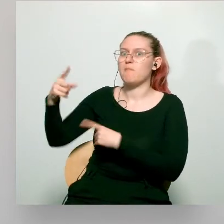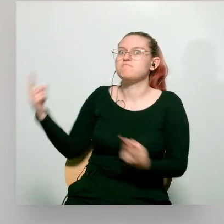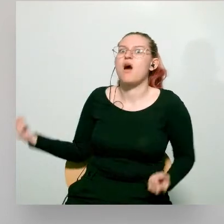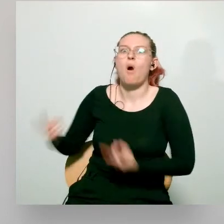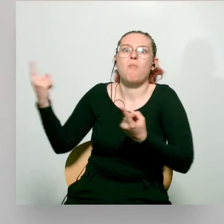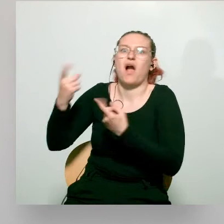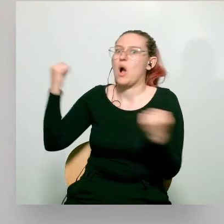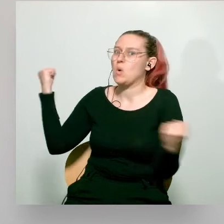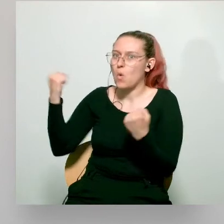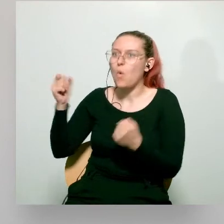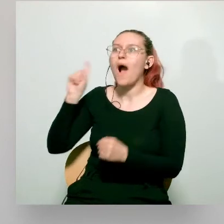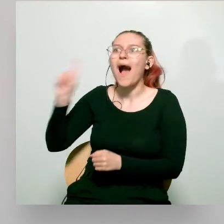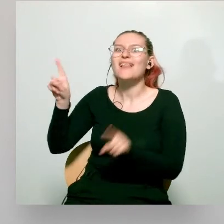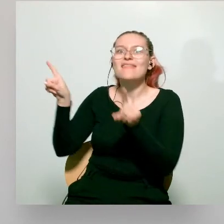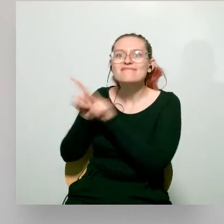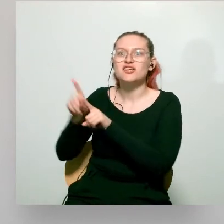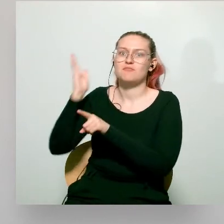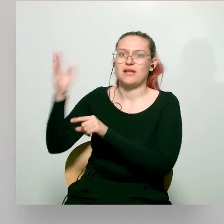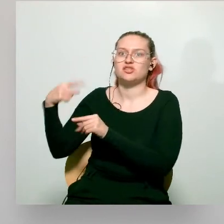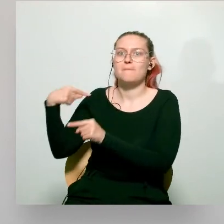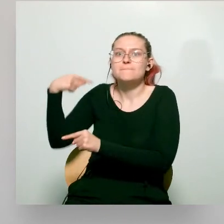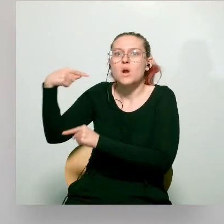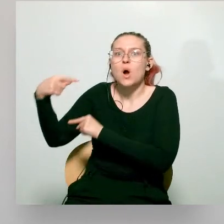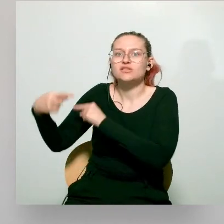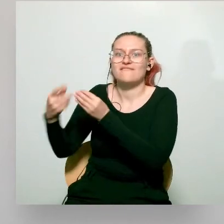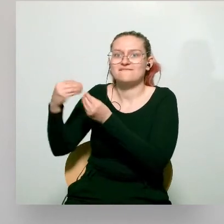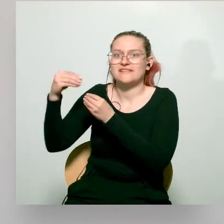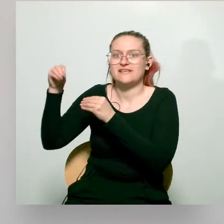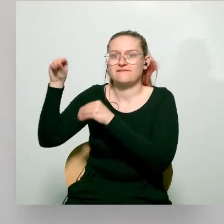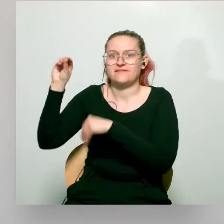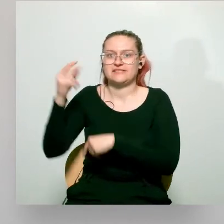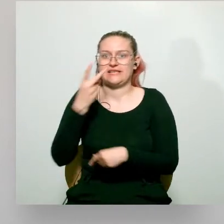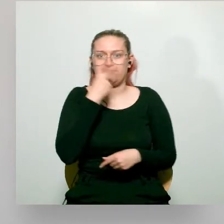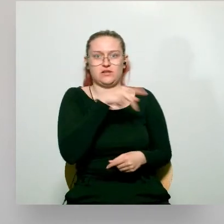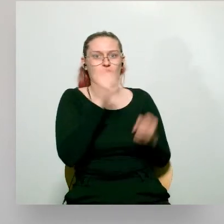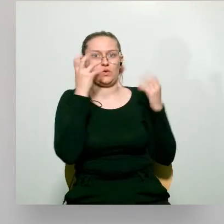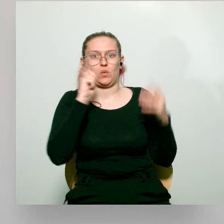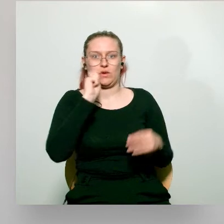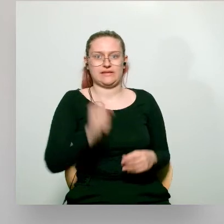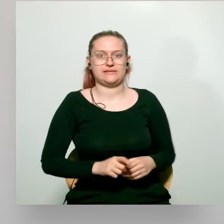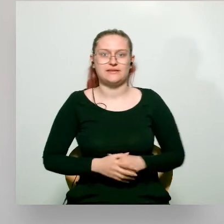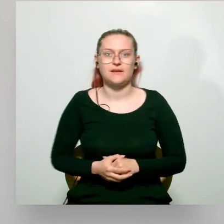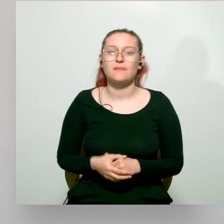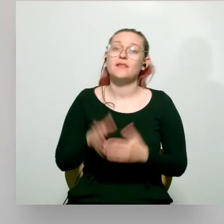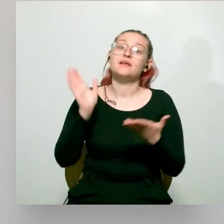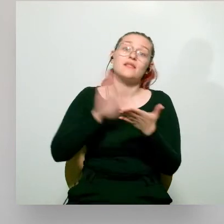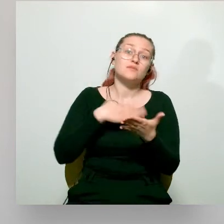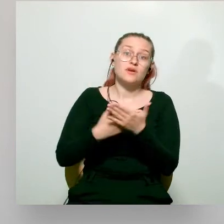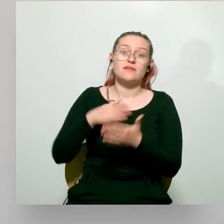Zatem nam nie powinniśmy reagować jakoś szczególnie ostro na przykład Bykowa, dlatego